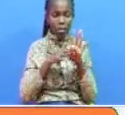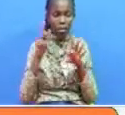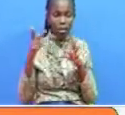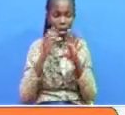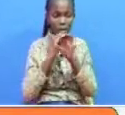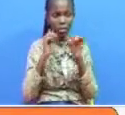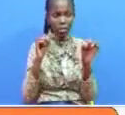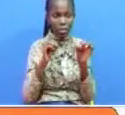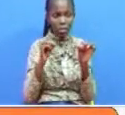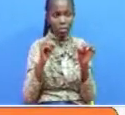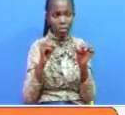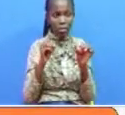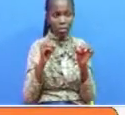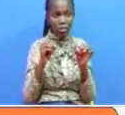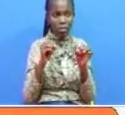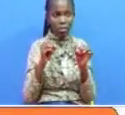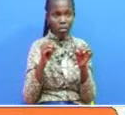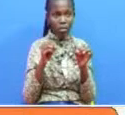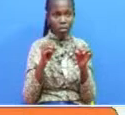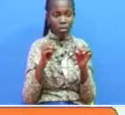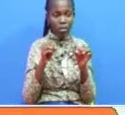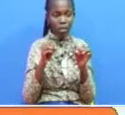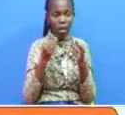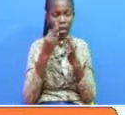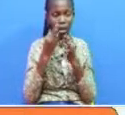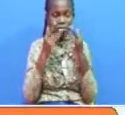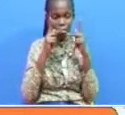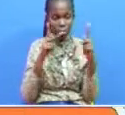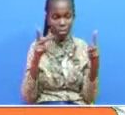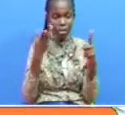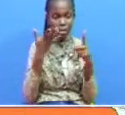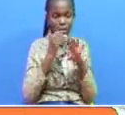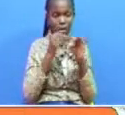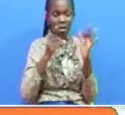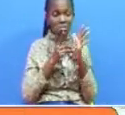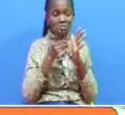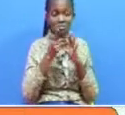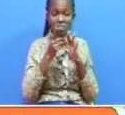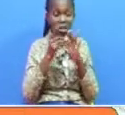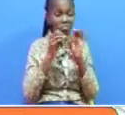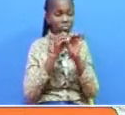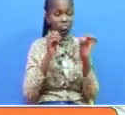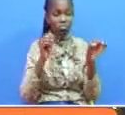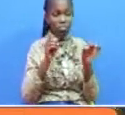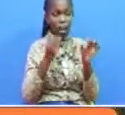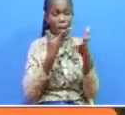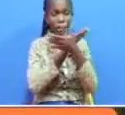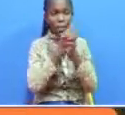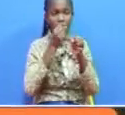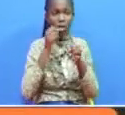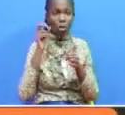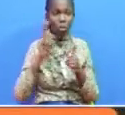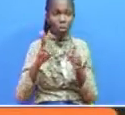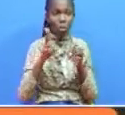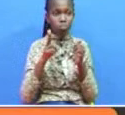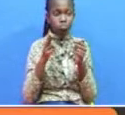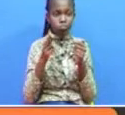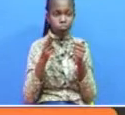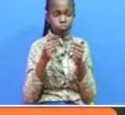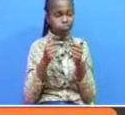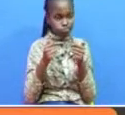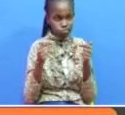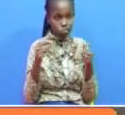Kenya kana vatemu uo ndhini wa ndhe vaima endeyo na vaiki nduke endeya. Wana kutweka Musumbi ni wakwati wa vinga nisia munene